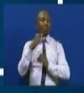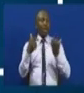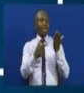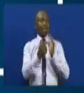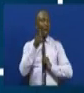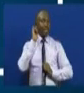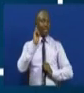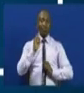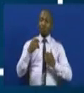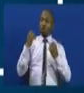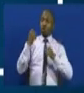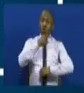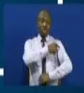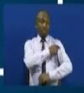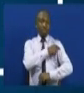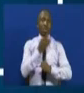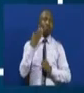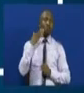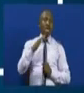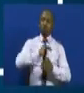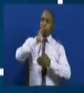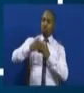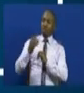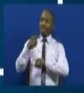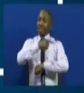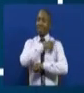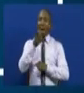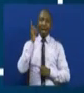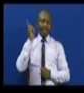kuponya na kutibu. Ni muhimu sana turejee katika tiba zetu asilia.